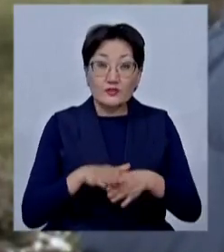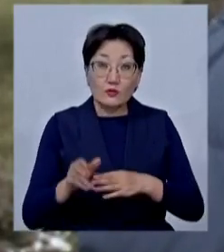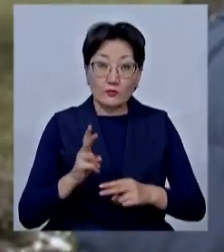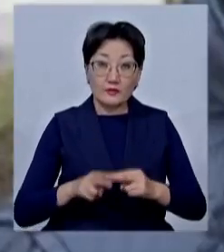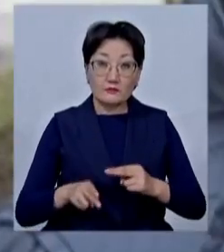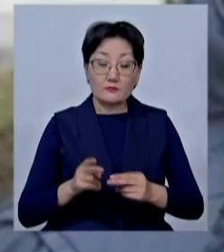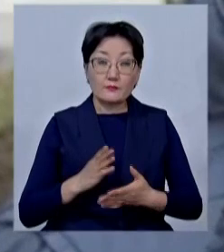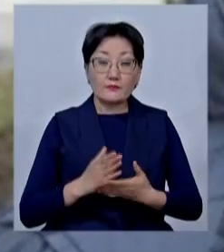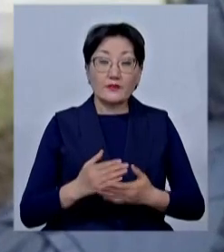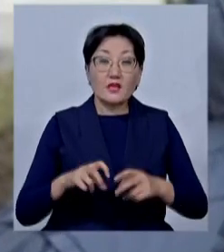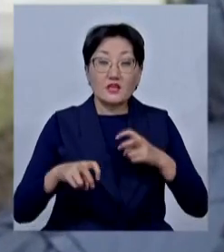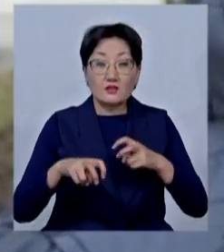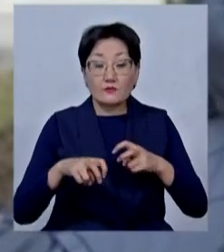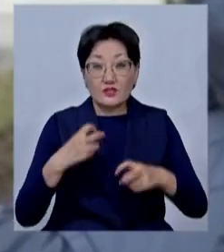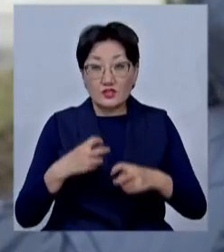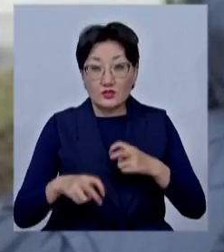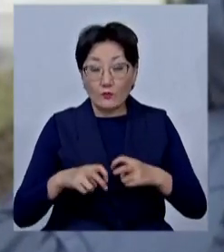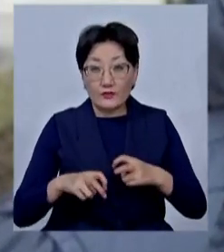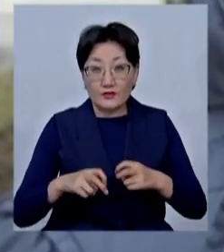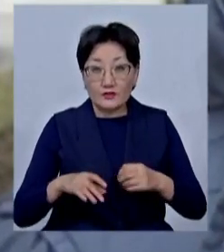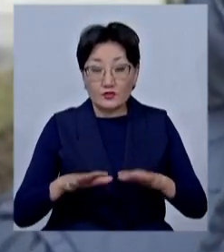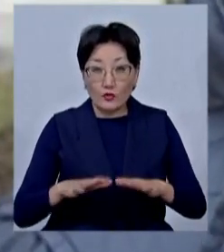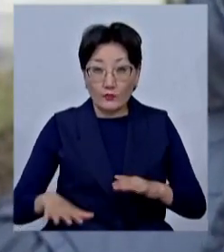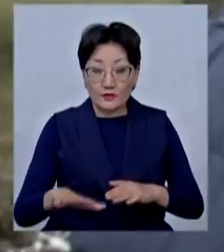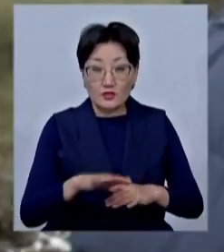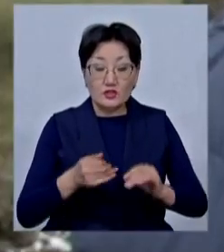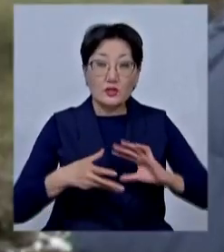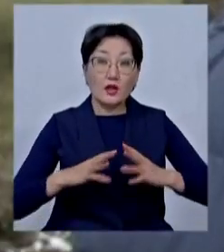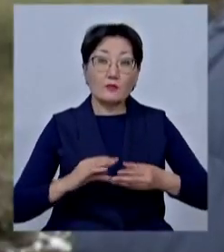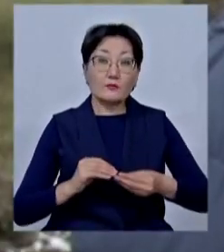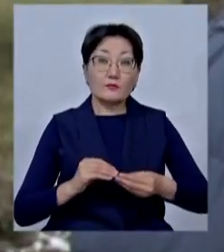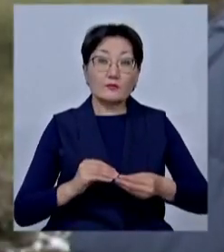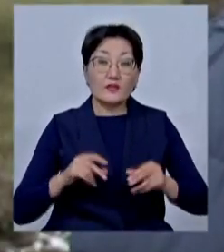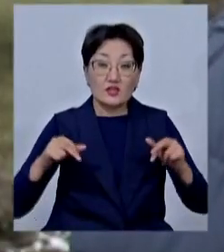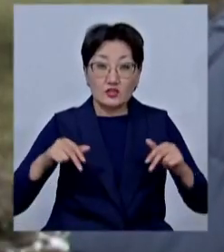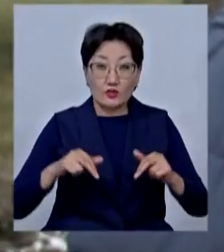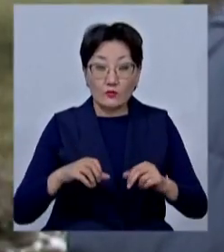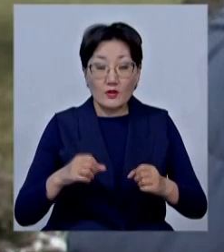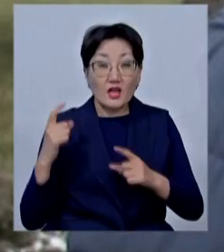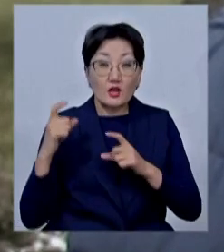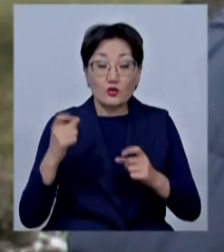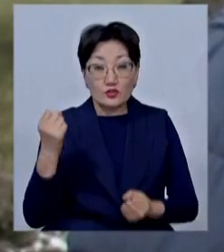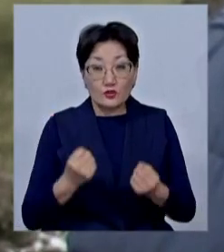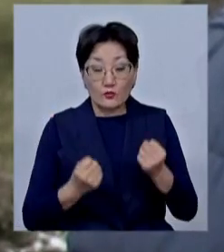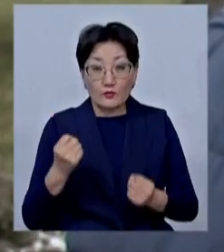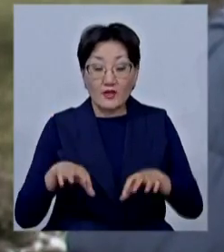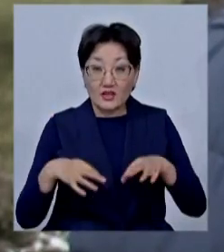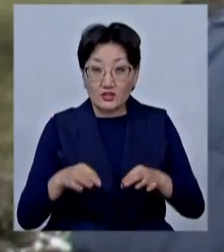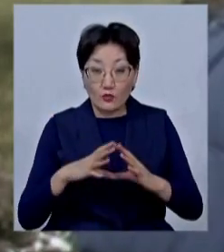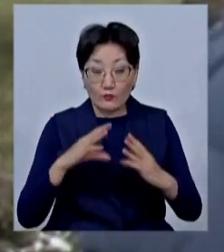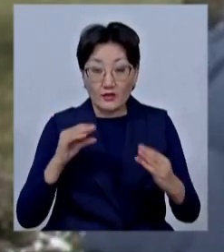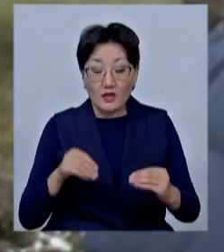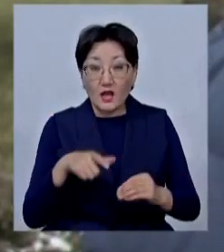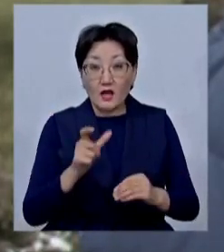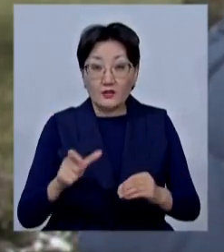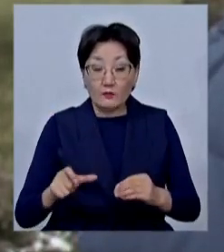аяқтап жатыр. Ол деформационный шовтың жалпы жаңағы жүретін ауыр көліктер болсын, кіші көліктер болсын, жалпы адамға